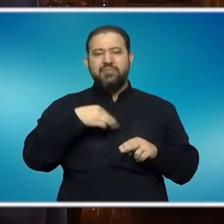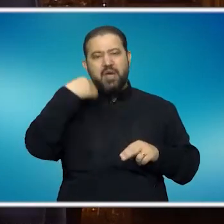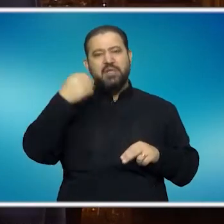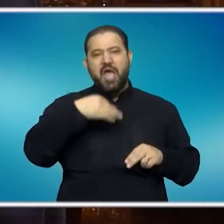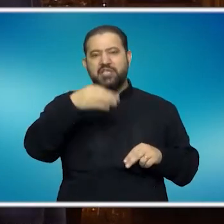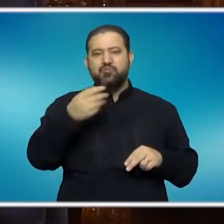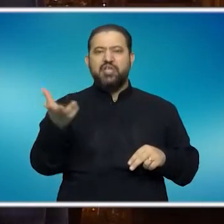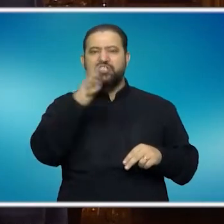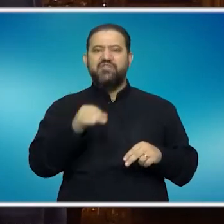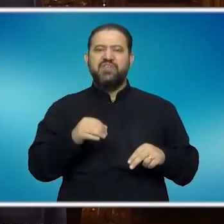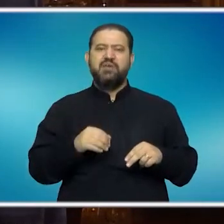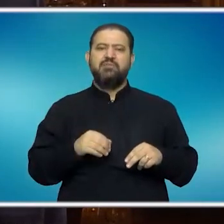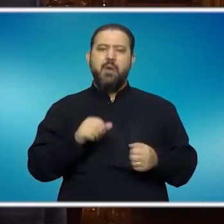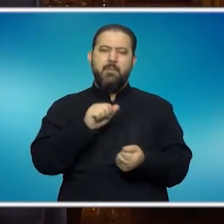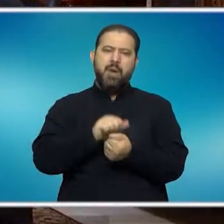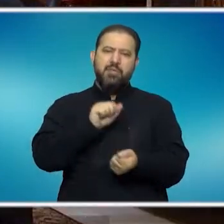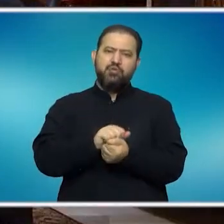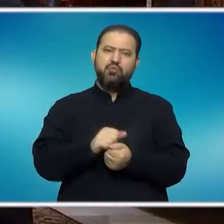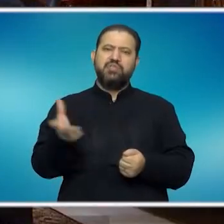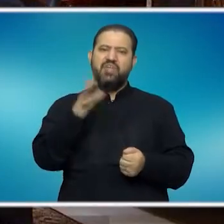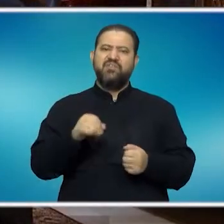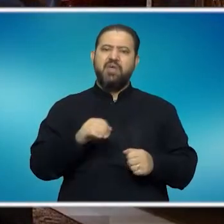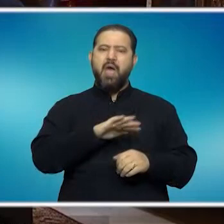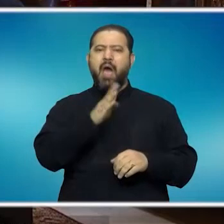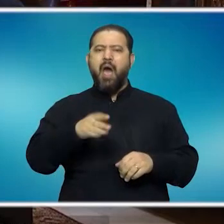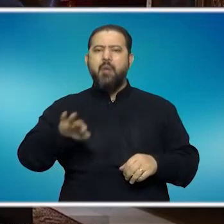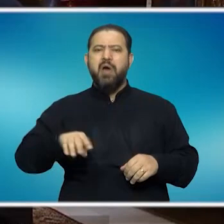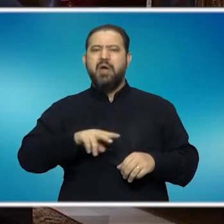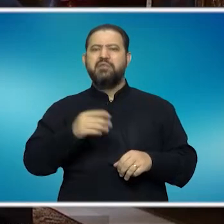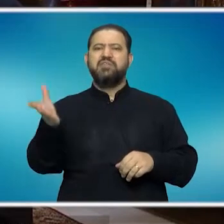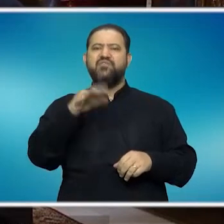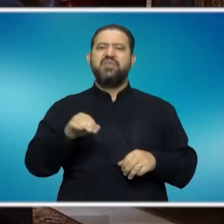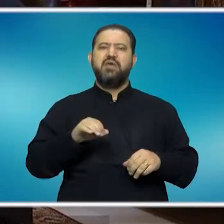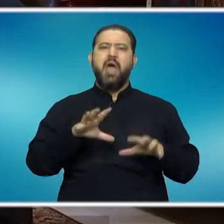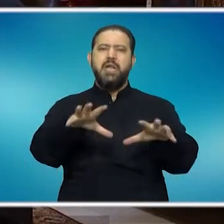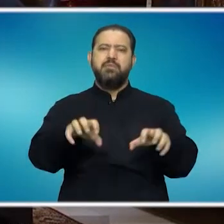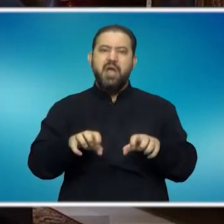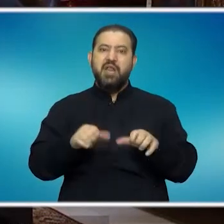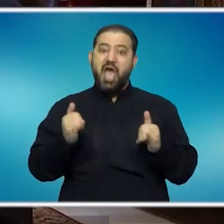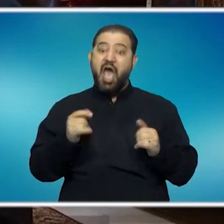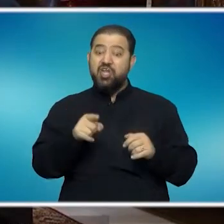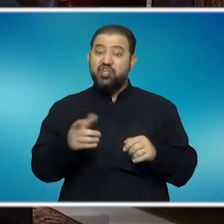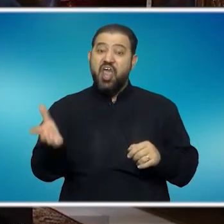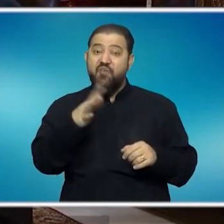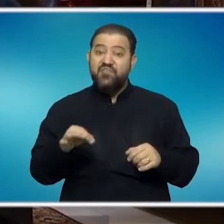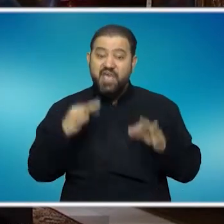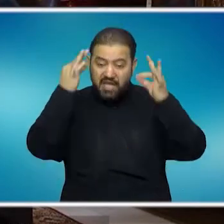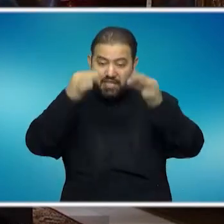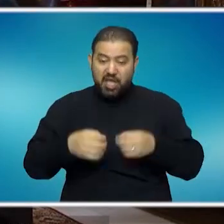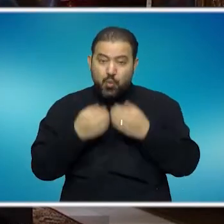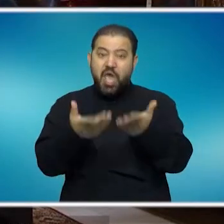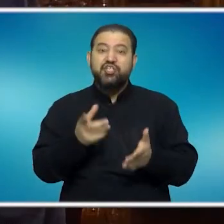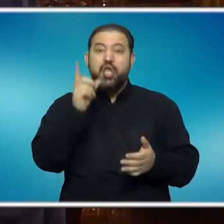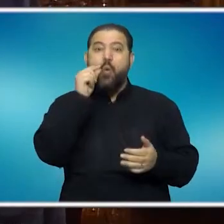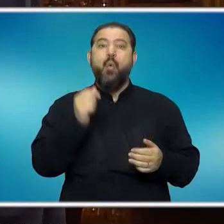fie apa, să fie toate, tăria de sub cer. Acel fie, vedeți, îl dă și omului, cui celei